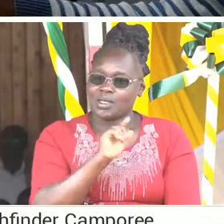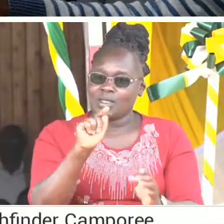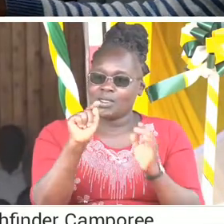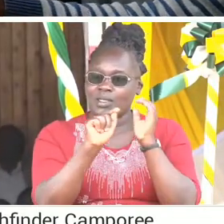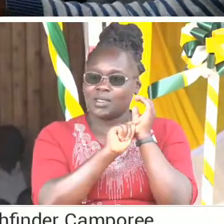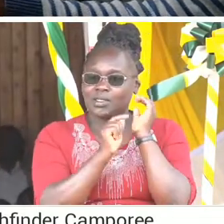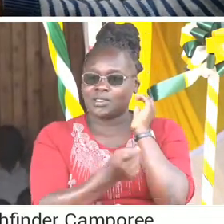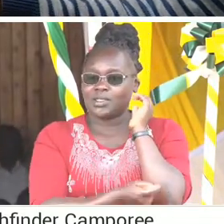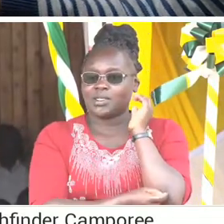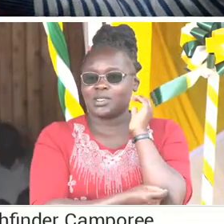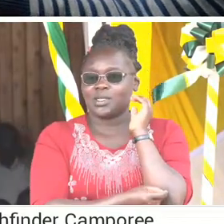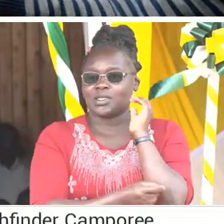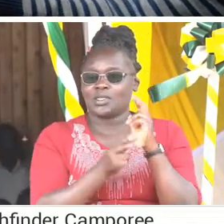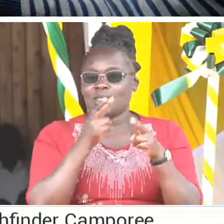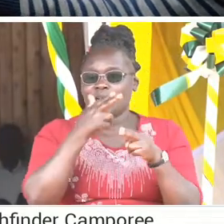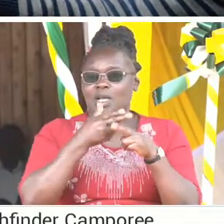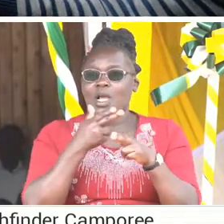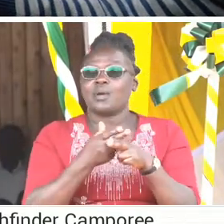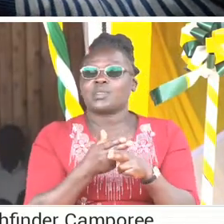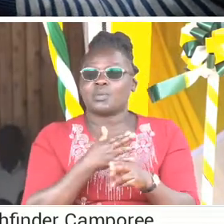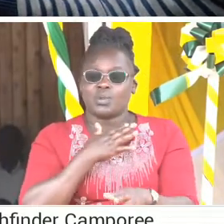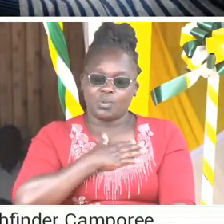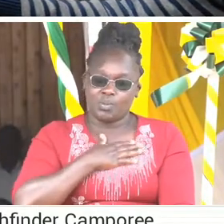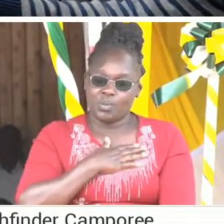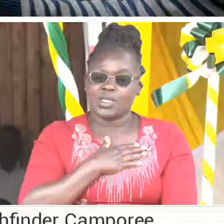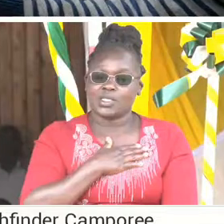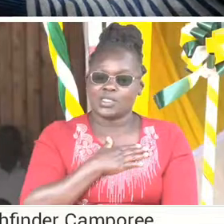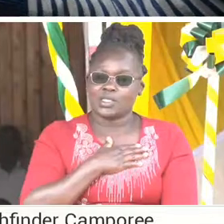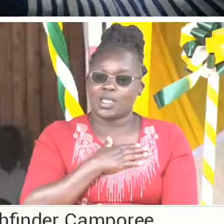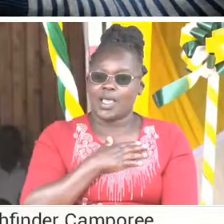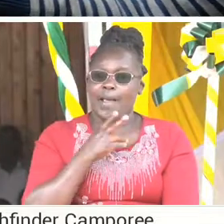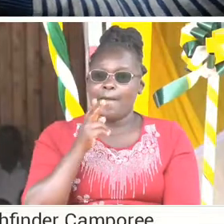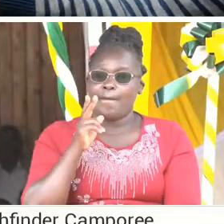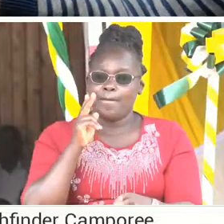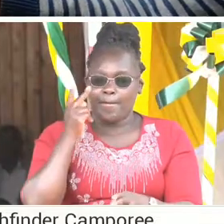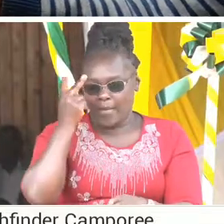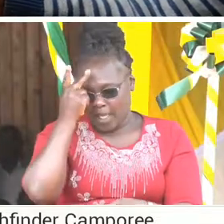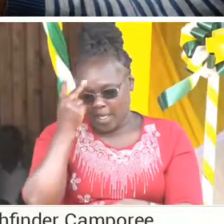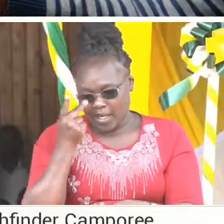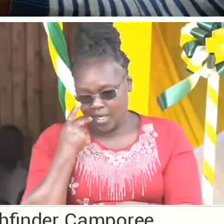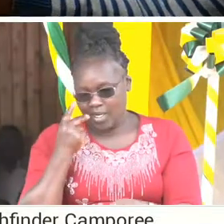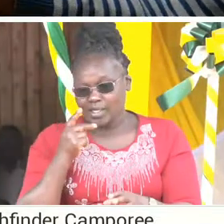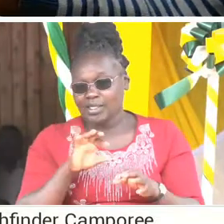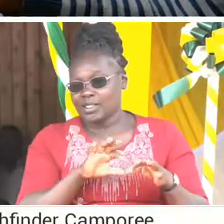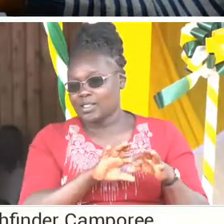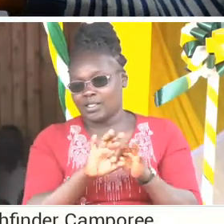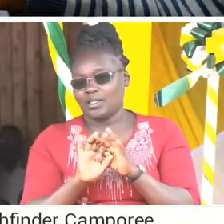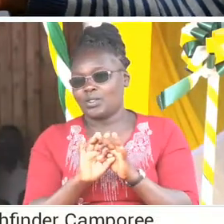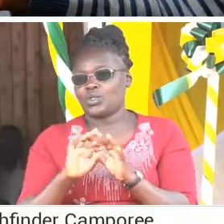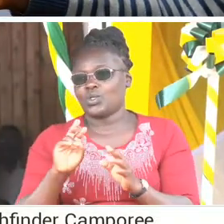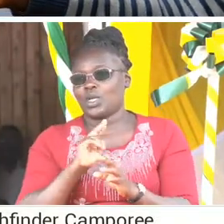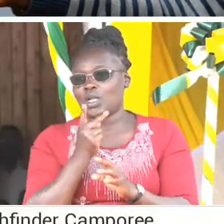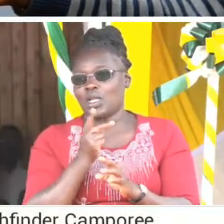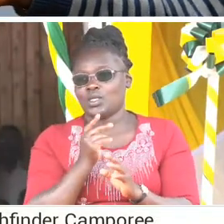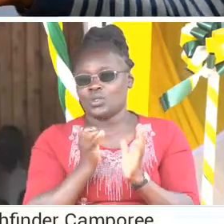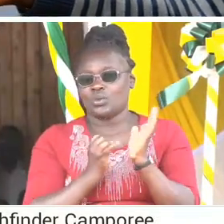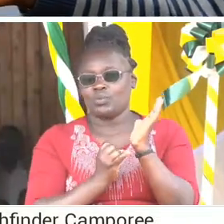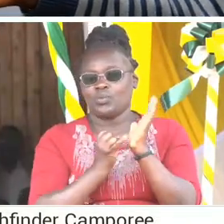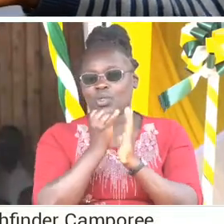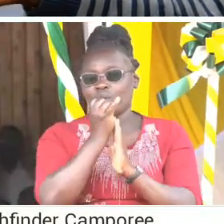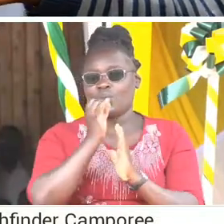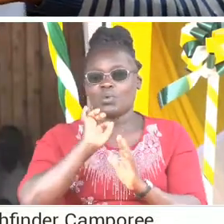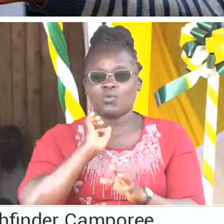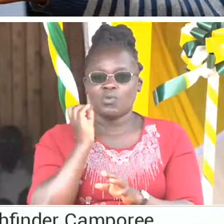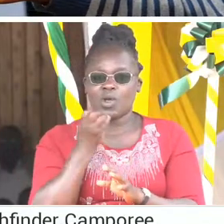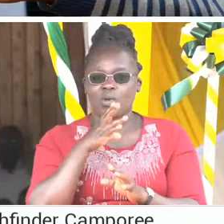Tindiret na Kapsabet. Tafadhali wazazi, mtuunge mkono kuimarisha shule yetu ya